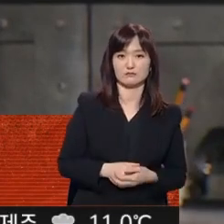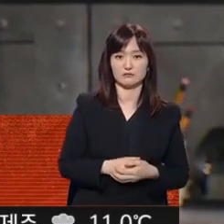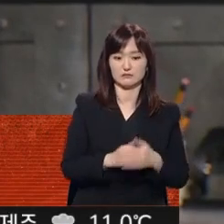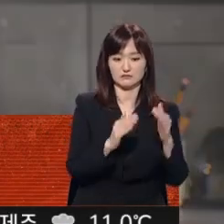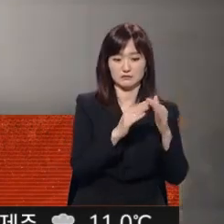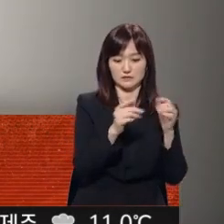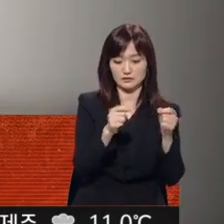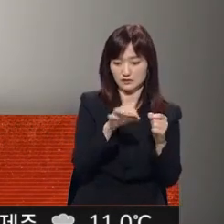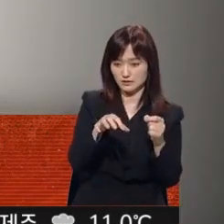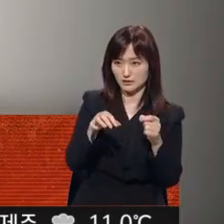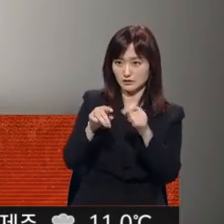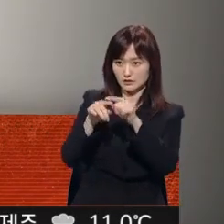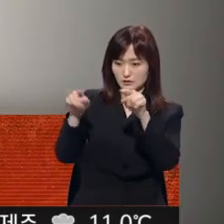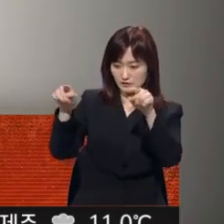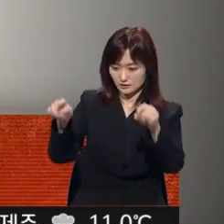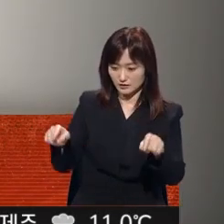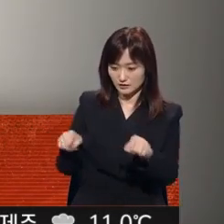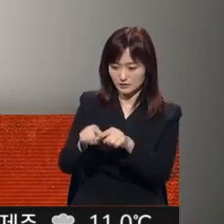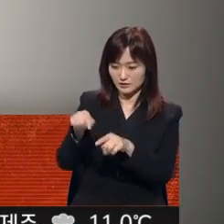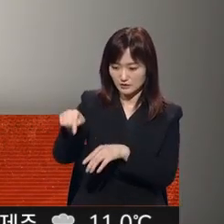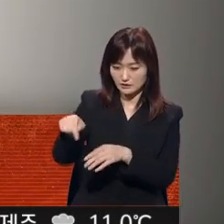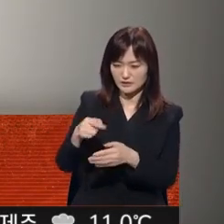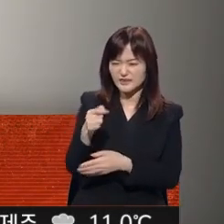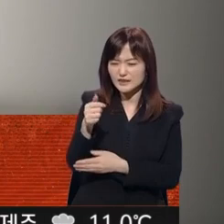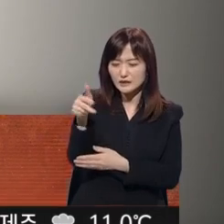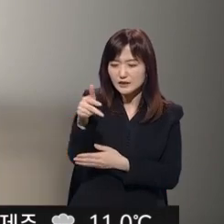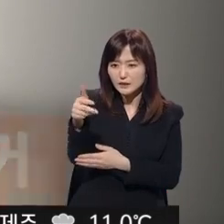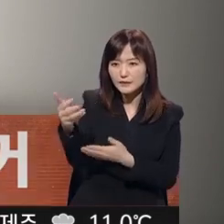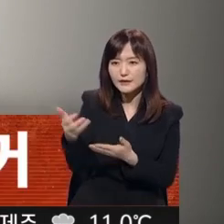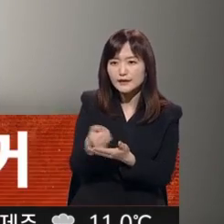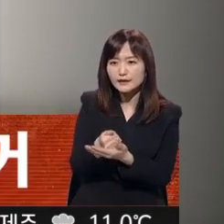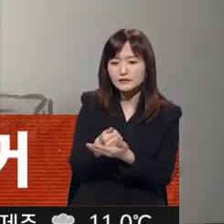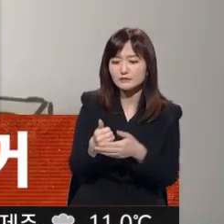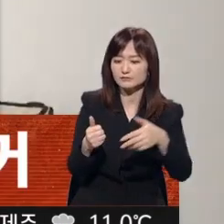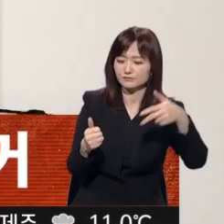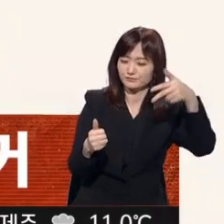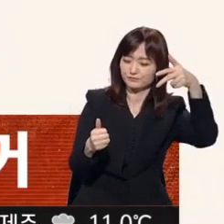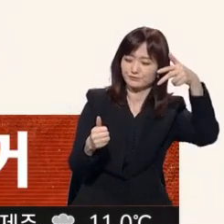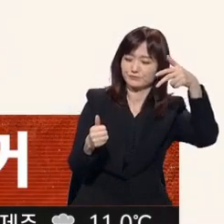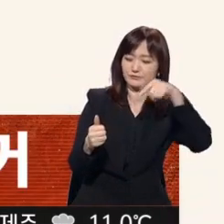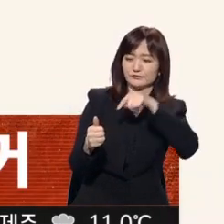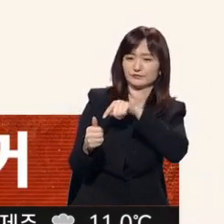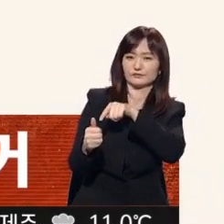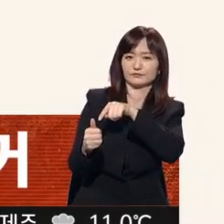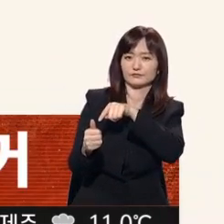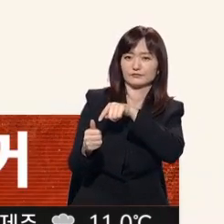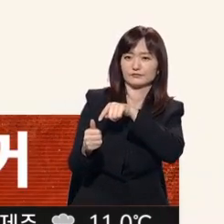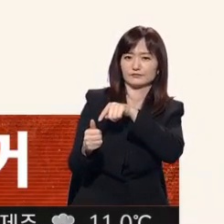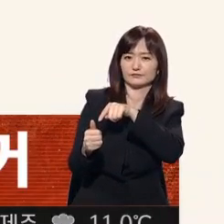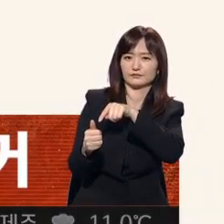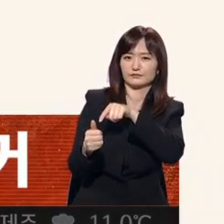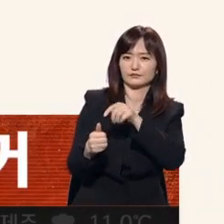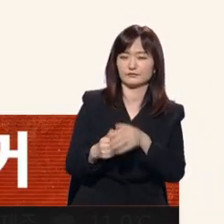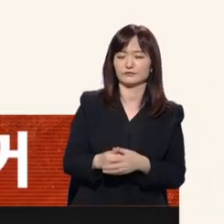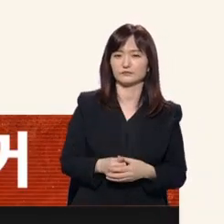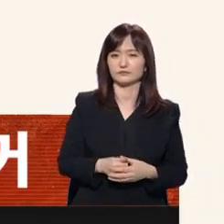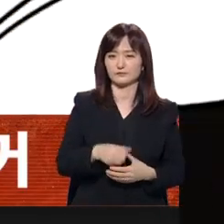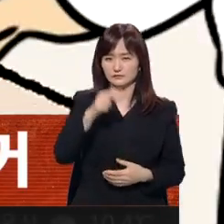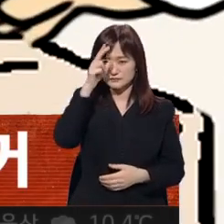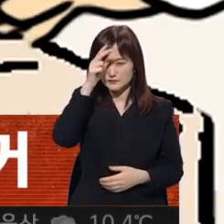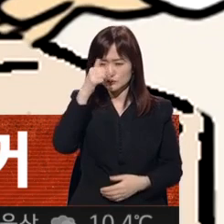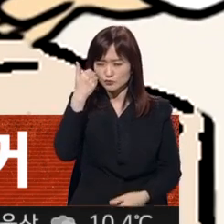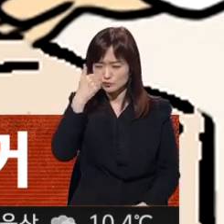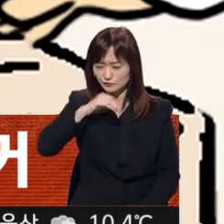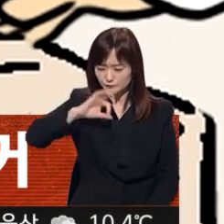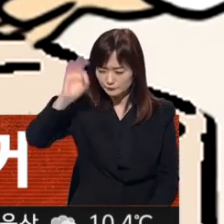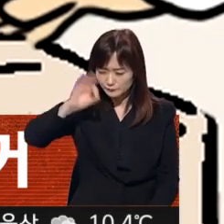그 안에 있는 소형 카메라를 가져가는 남성의 모습이 찍힌 거예요 그러니까 이제 그 치킨 내용을 경찰에서 인상착의를 지금 추적을